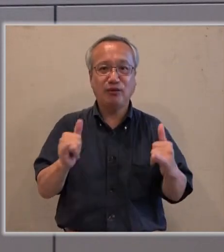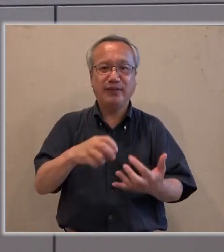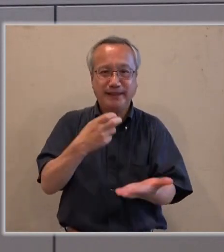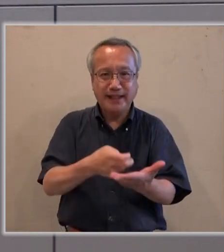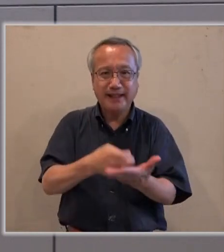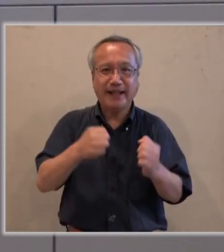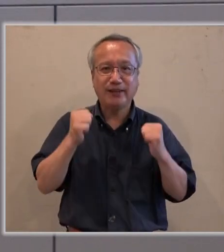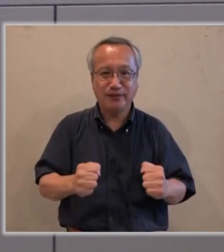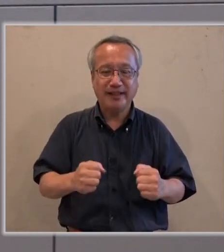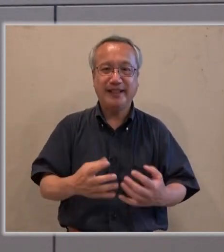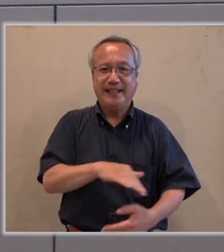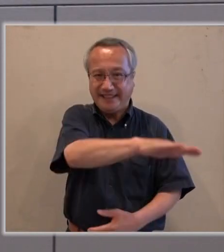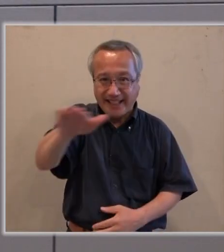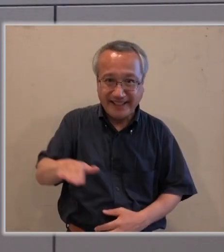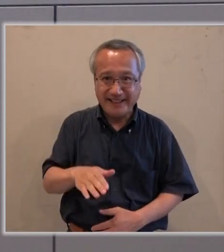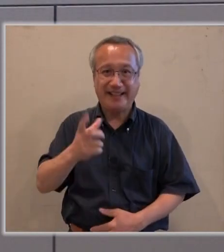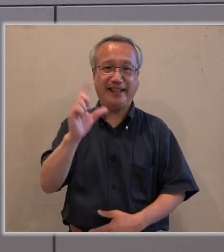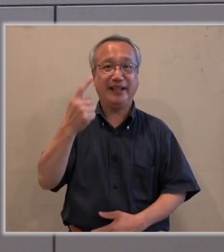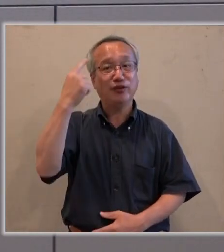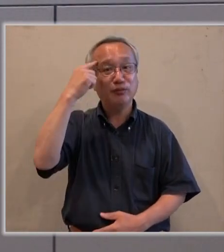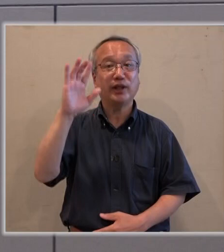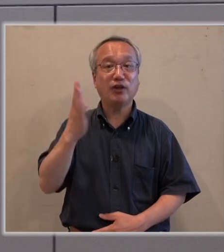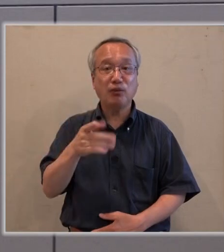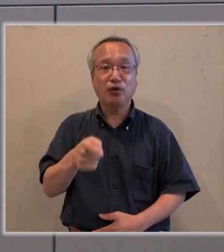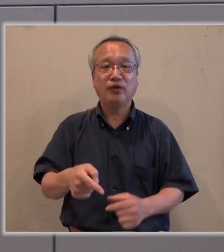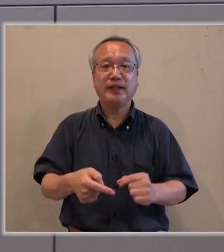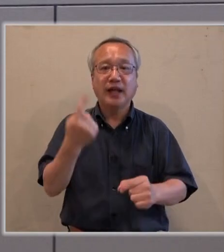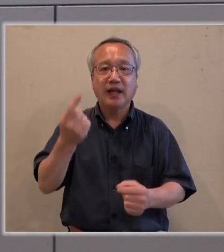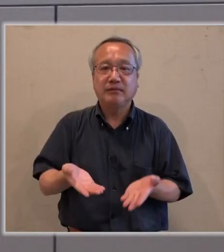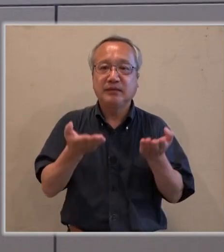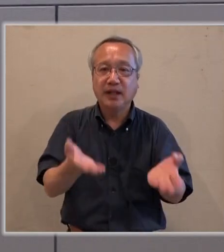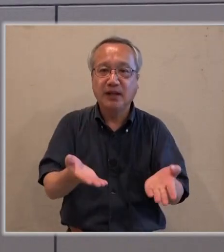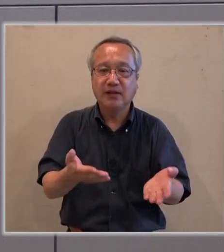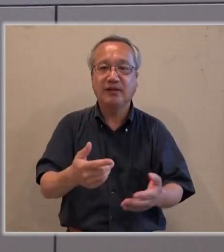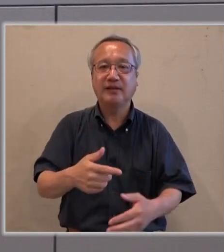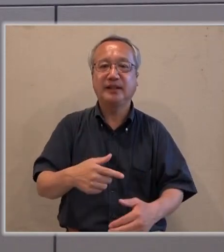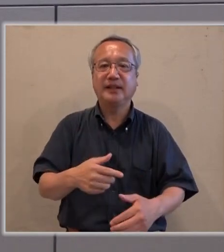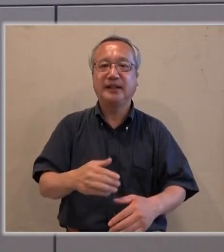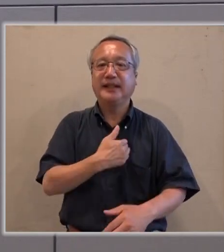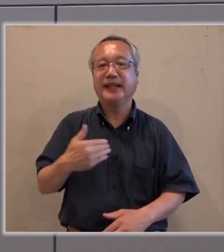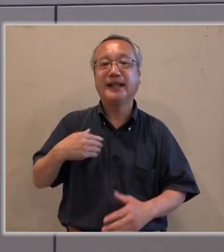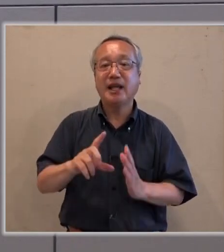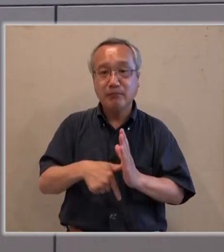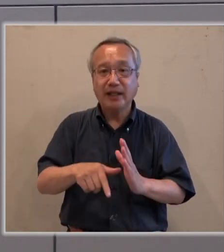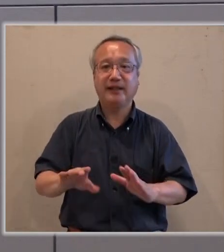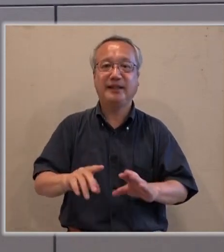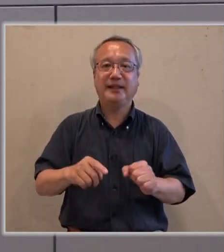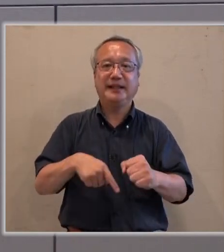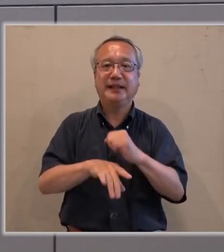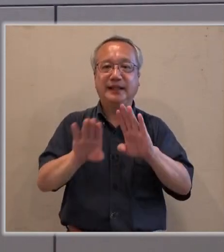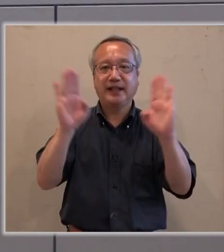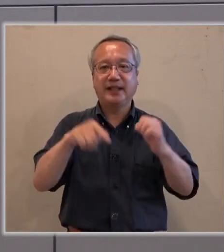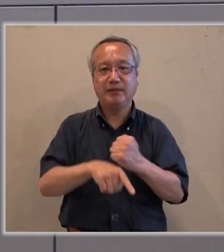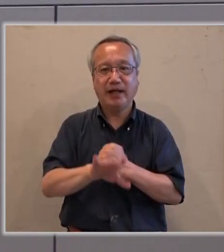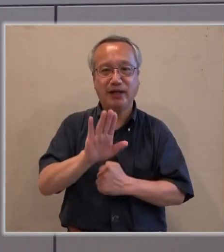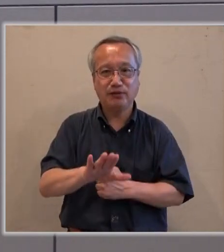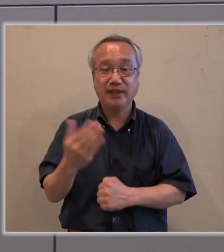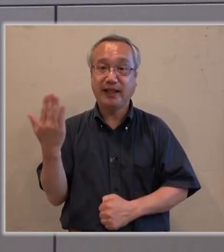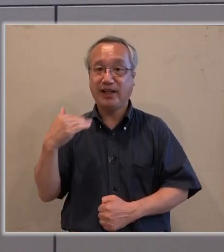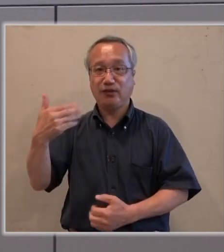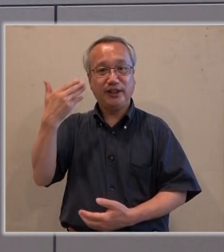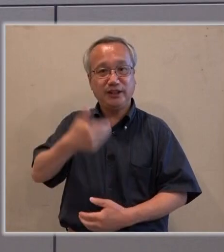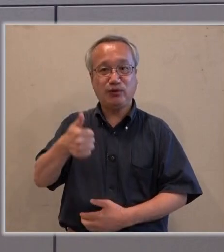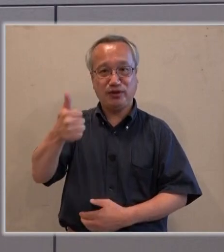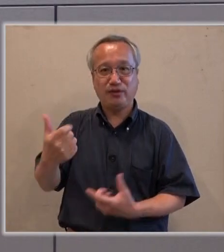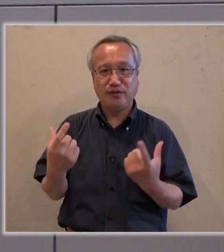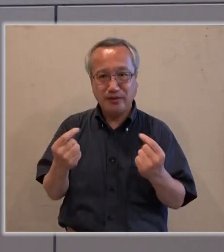全員じゃないかもしれないけど、そういう大会ができたらやる意義があるのかなって、先ほどの方の質問の答えにもなるかもしれないんですけど思い